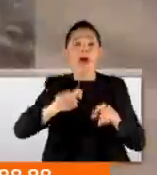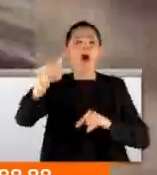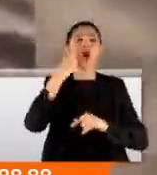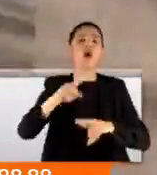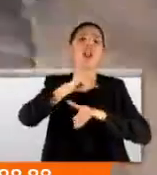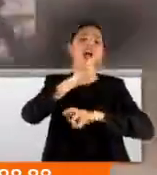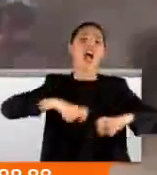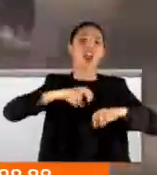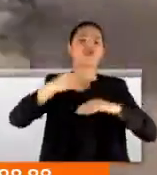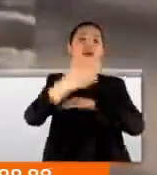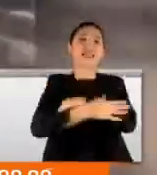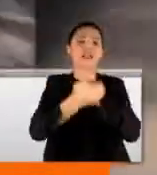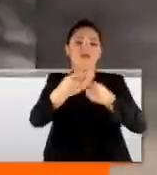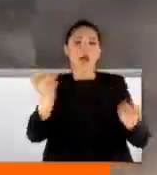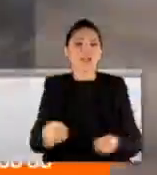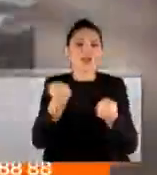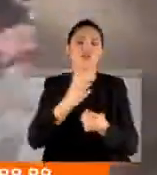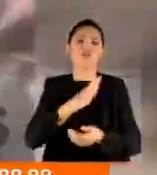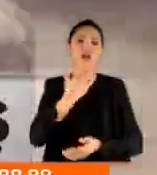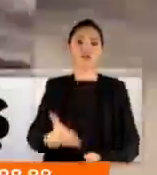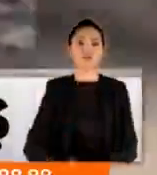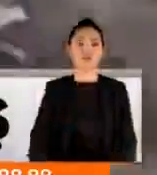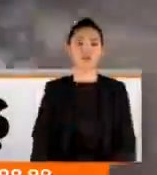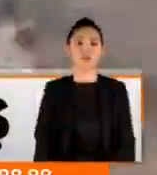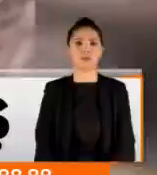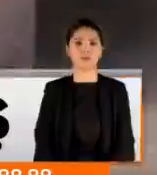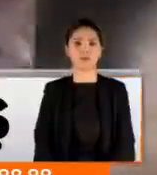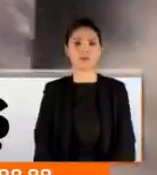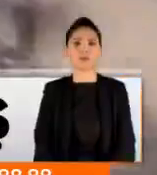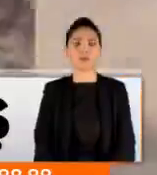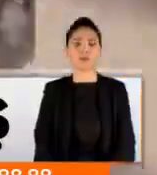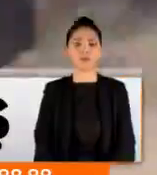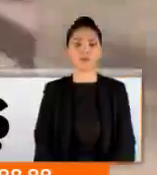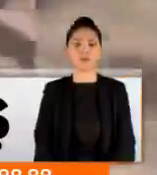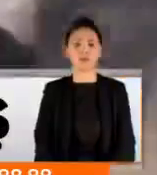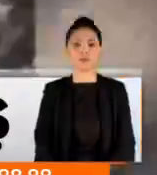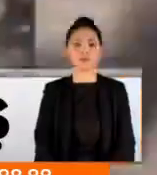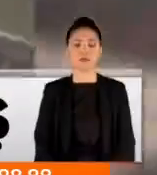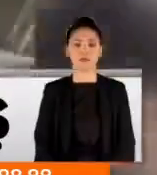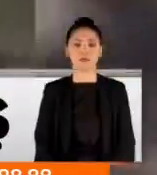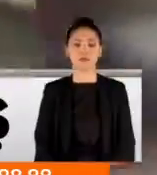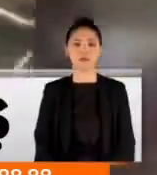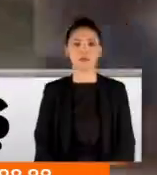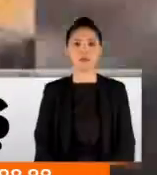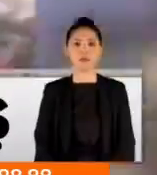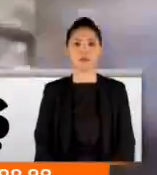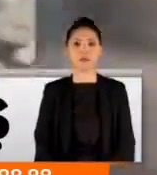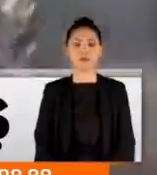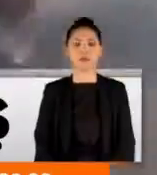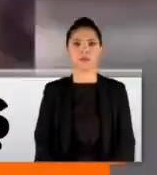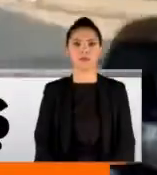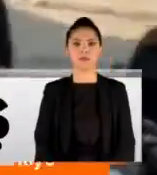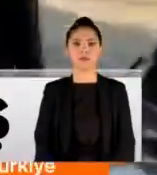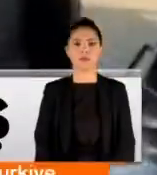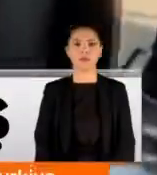bağırsın. Bakın, bir sessiz olun da içeriden ses duyuyorum. Sessiz olun da içeriden bir ses duyuyorsun ya. Bir sessiz olun